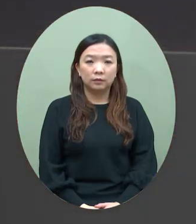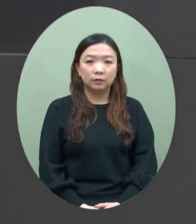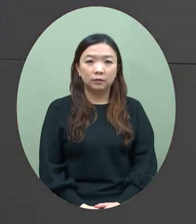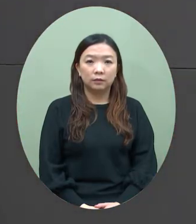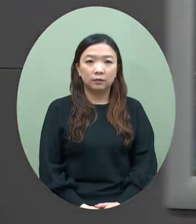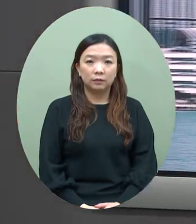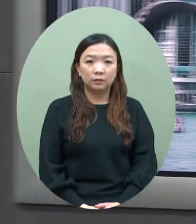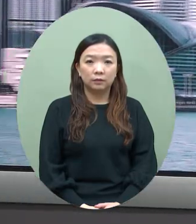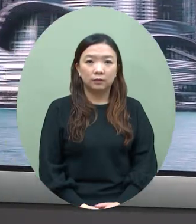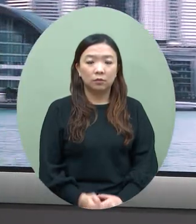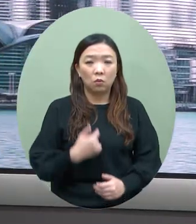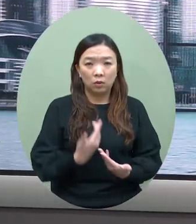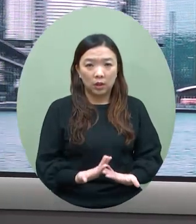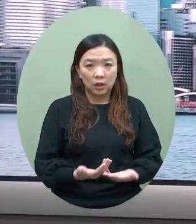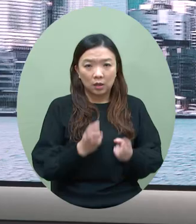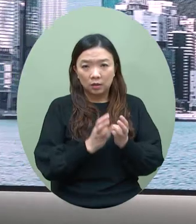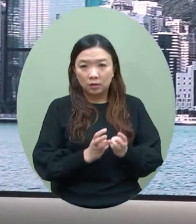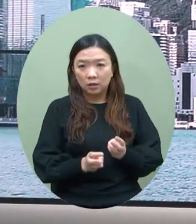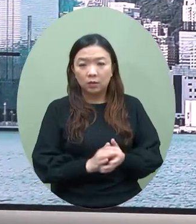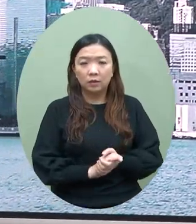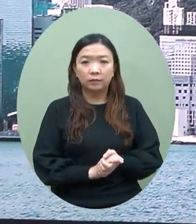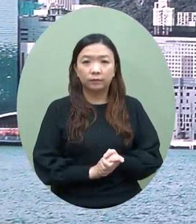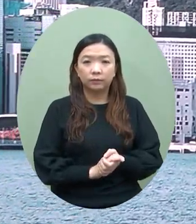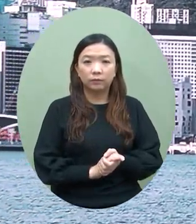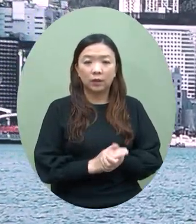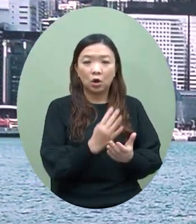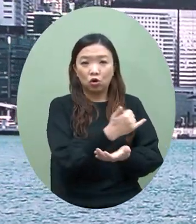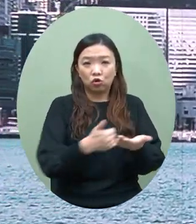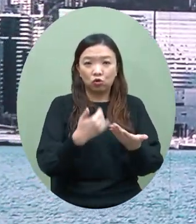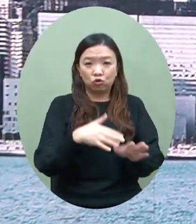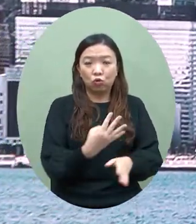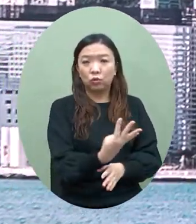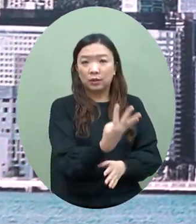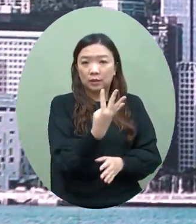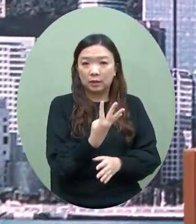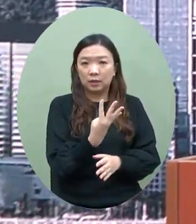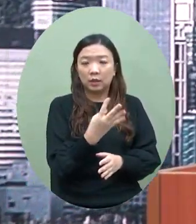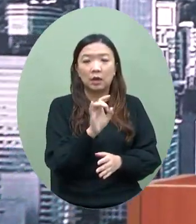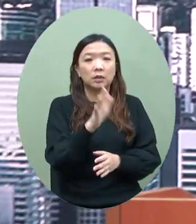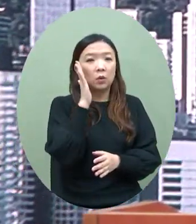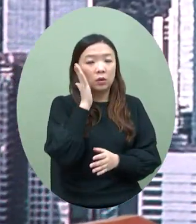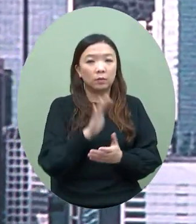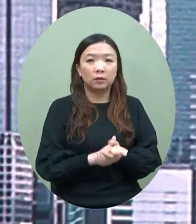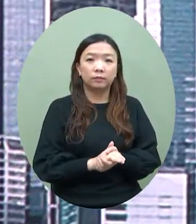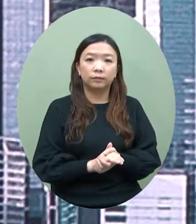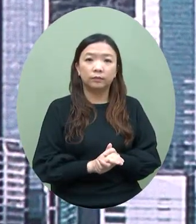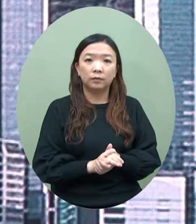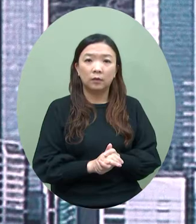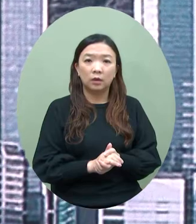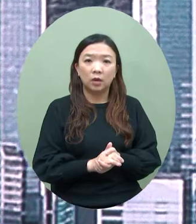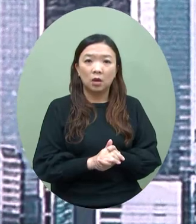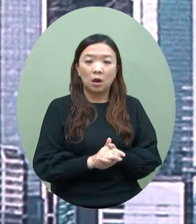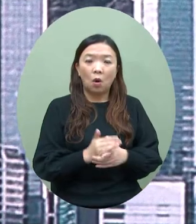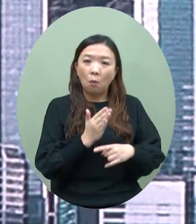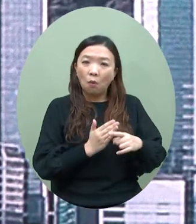我手頭上嗰個資料咧，就應該係喺嗰四間酒店嚟講咧，有啲佢哋都係嗰個價位都係低